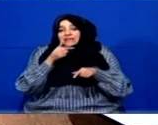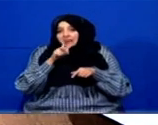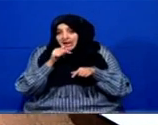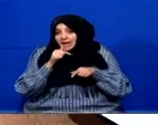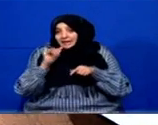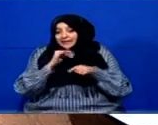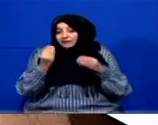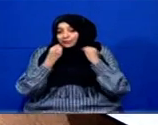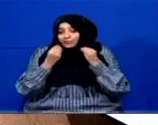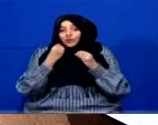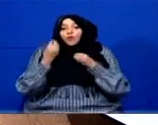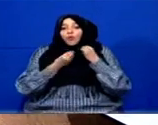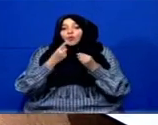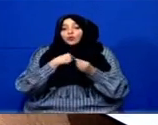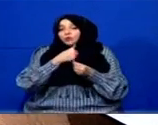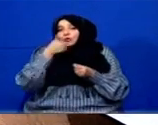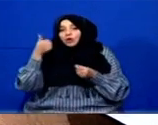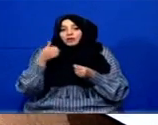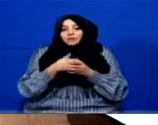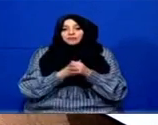يحفظك القران الكريم